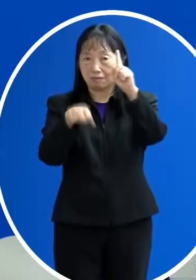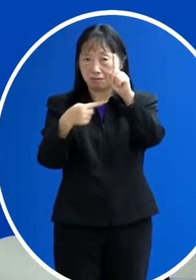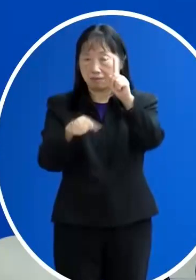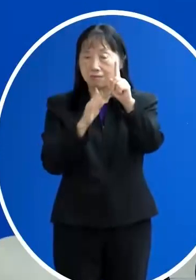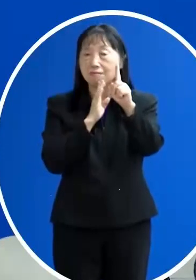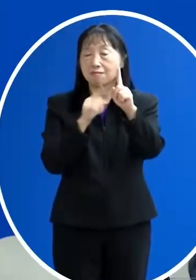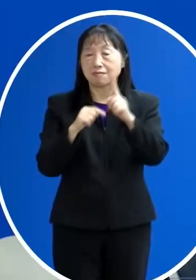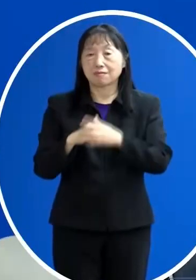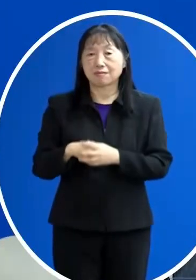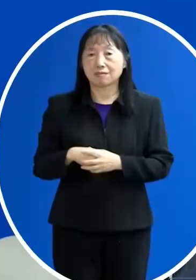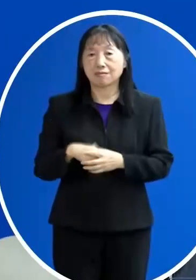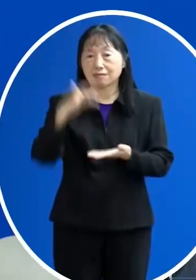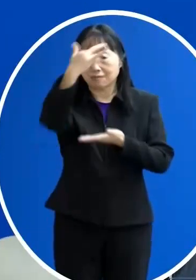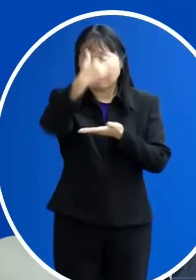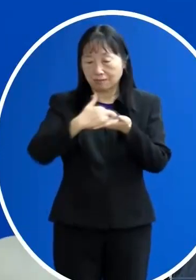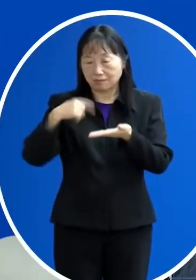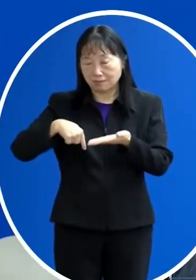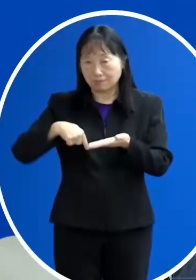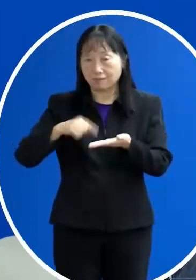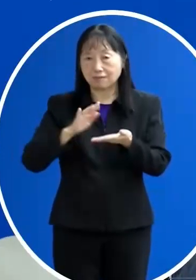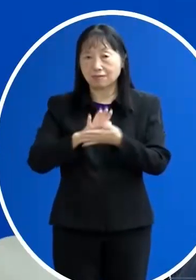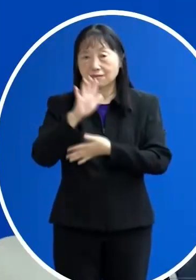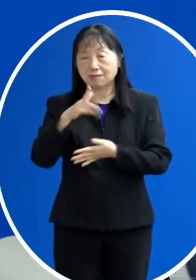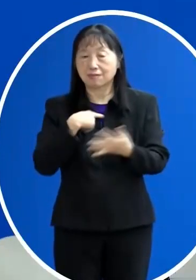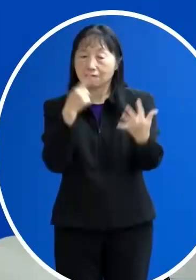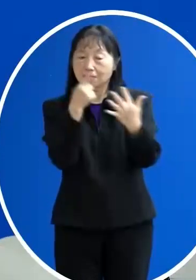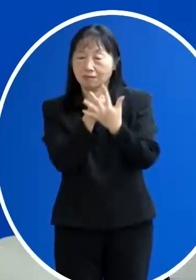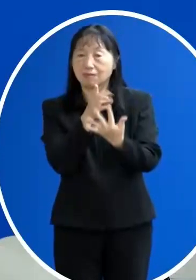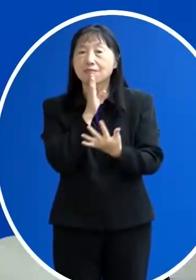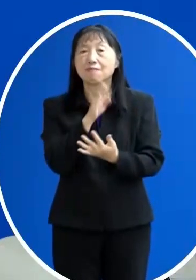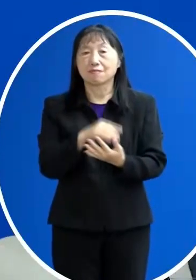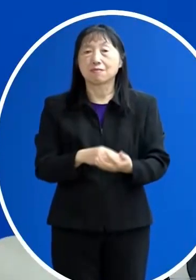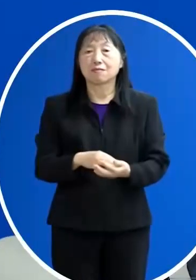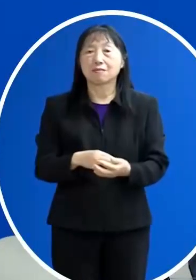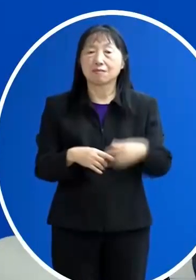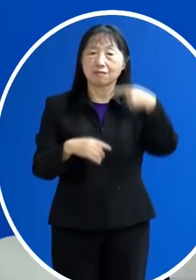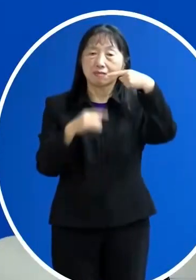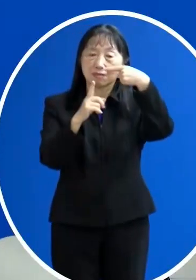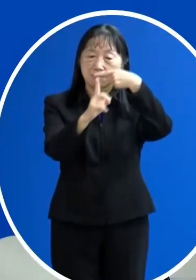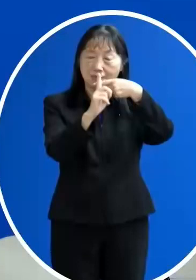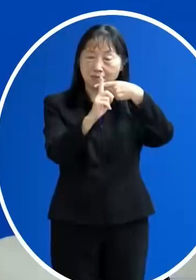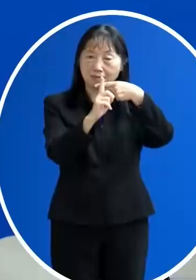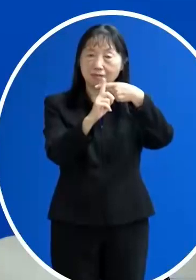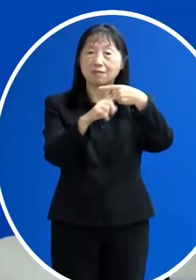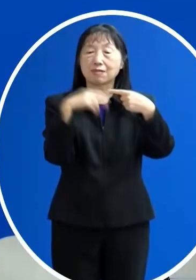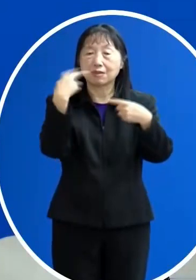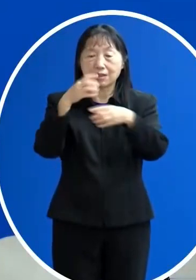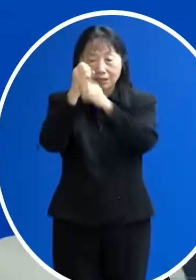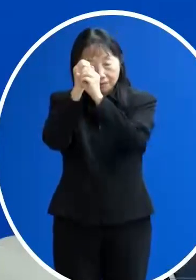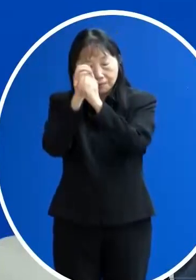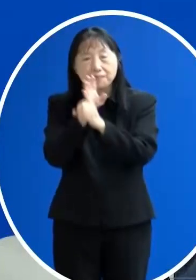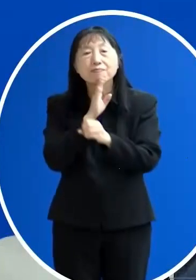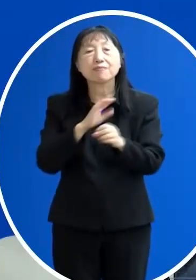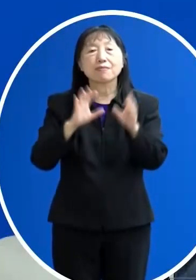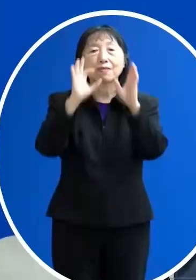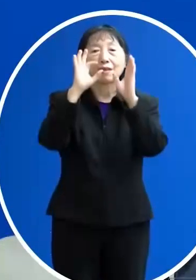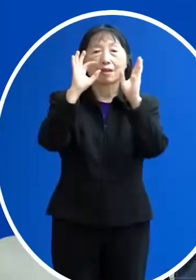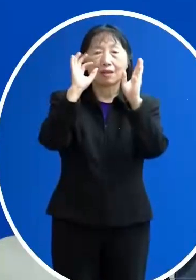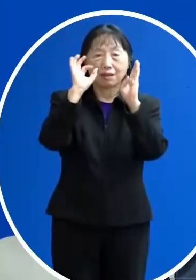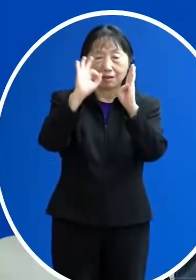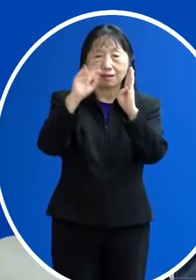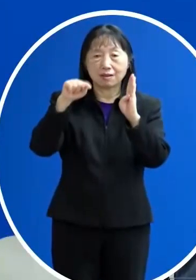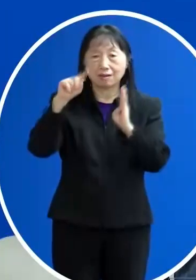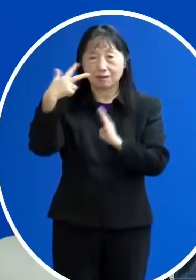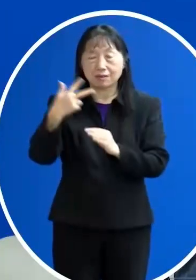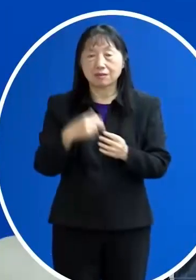个国人哈，返国之后有症状，被我们验到这个是阳性之后送定序，结果是 BF.7 哈。那大